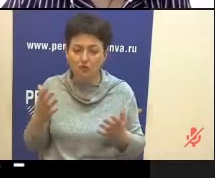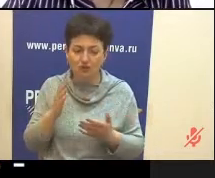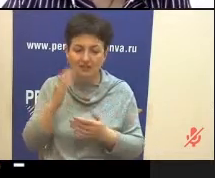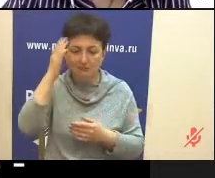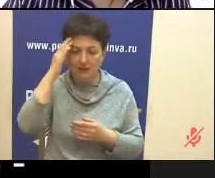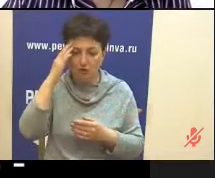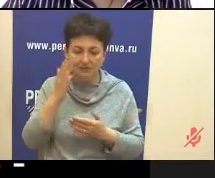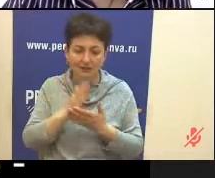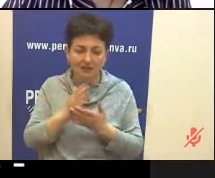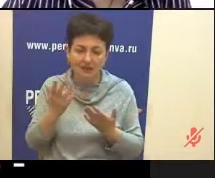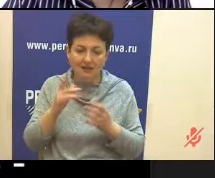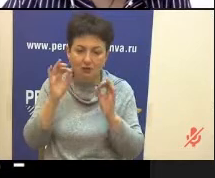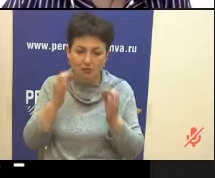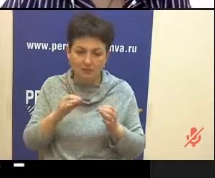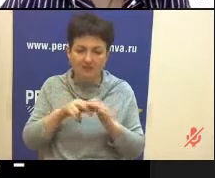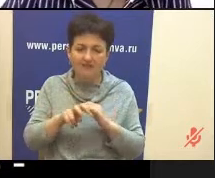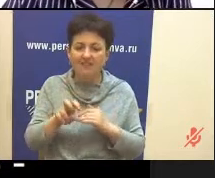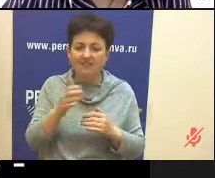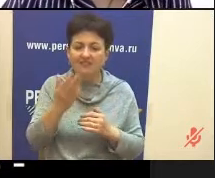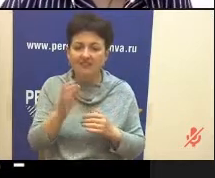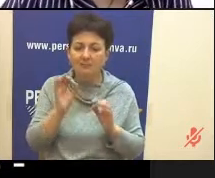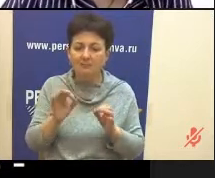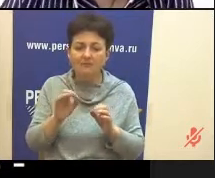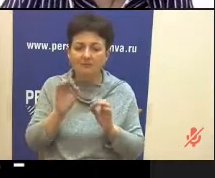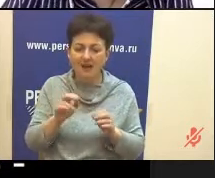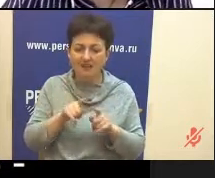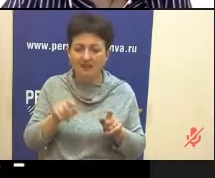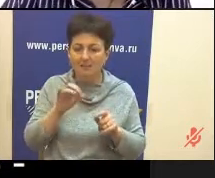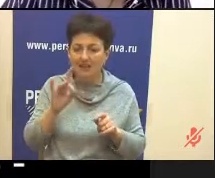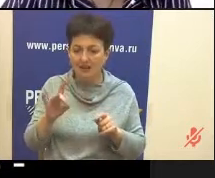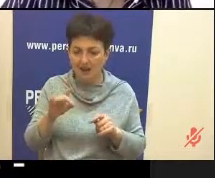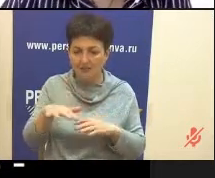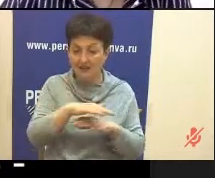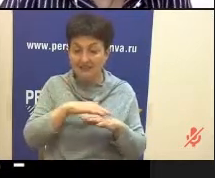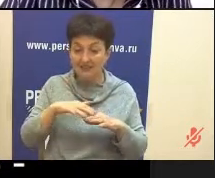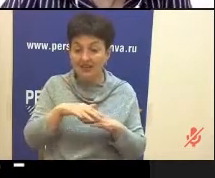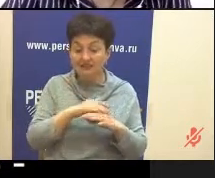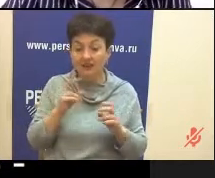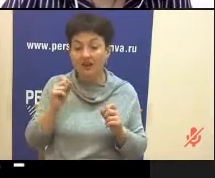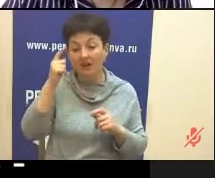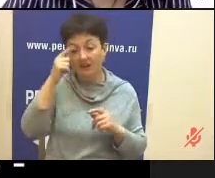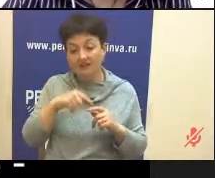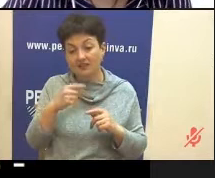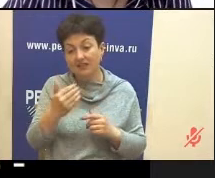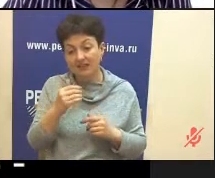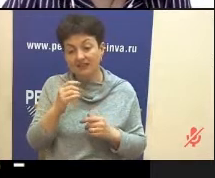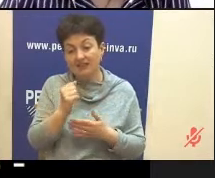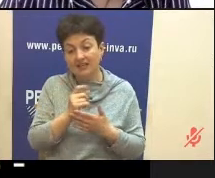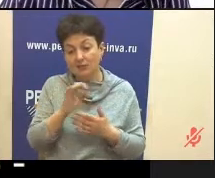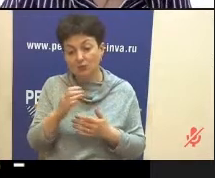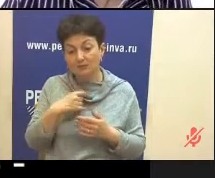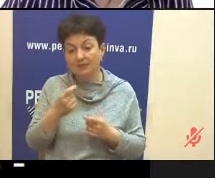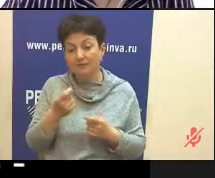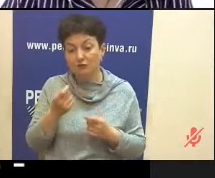гораздо большей способностью обладает вас каким-то образом вывести в правильное пиар-пространство. Как осознать